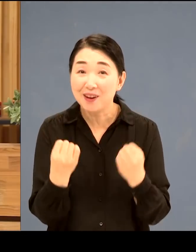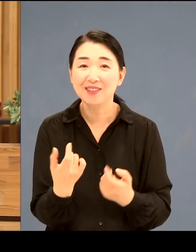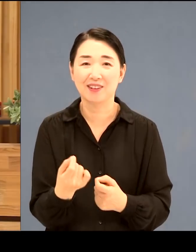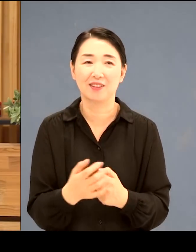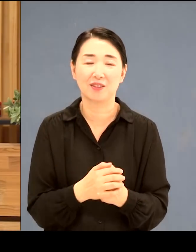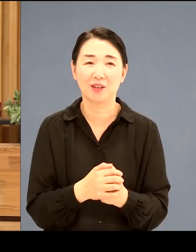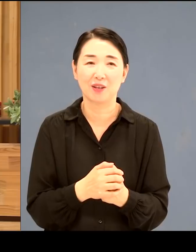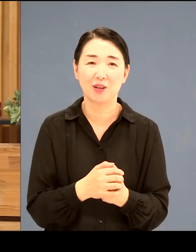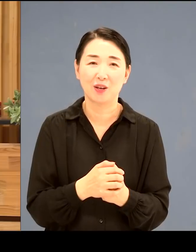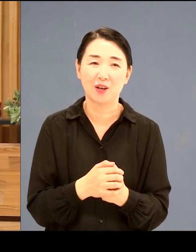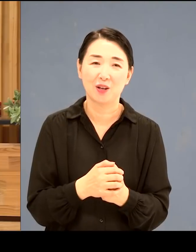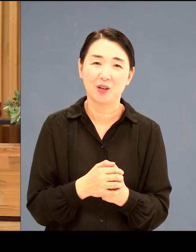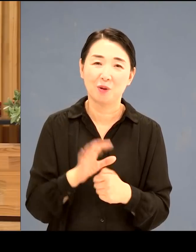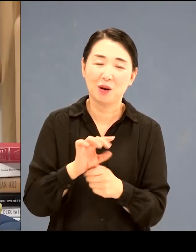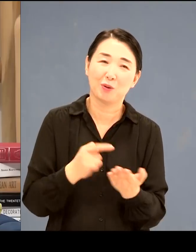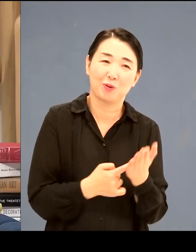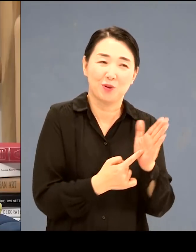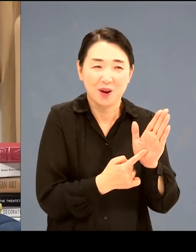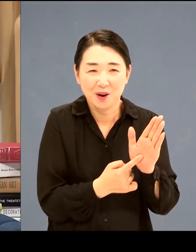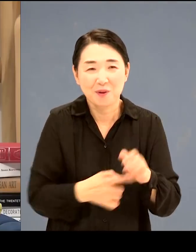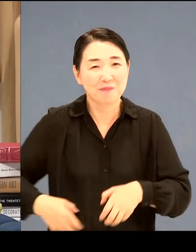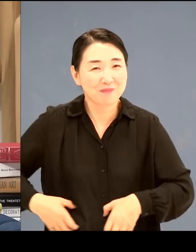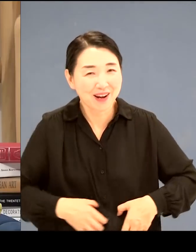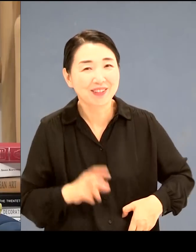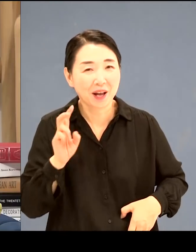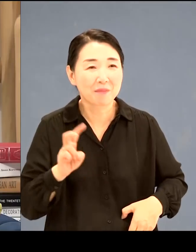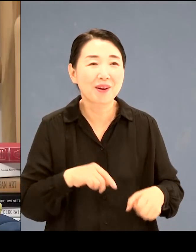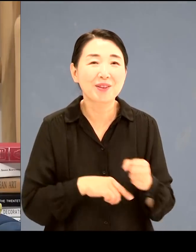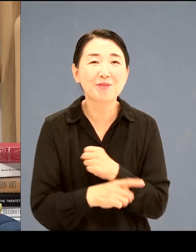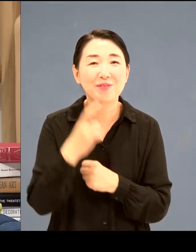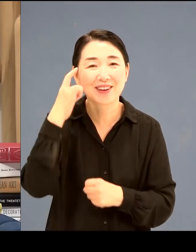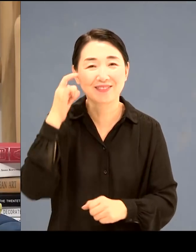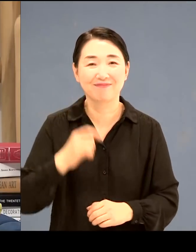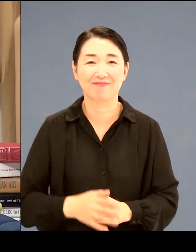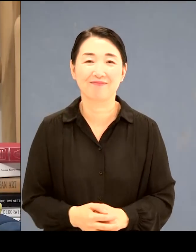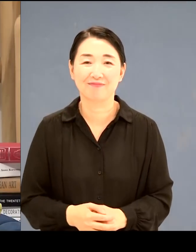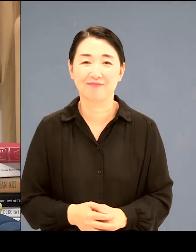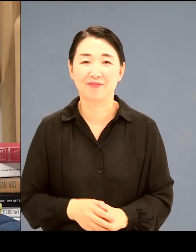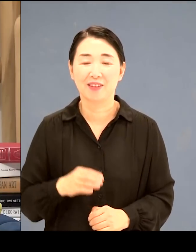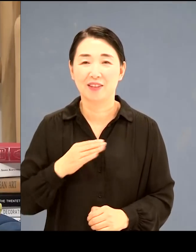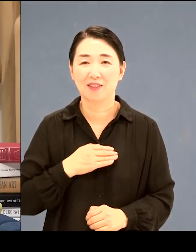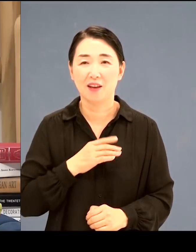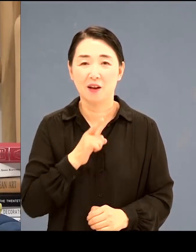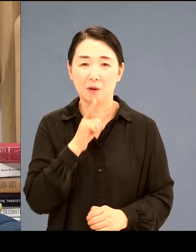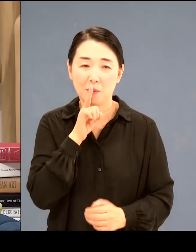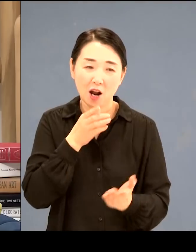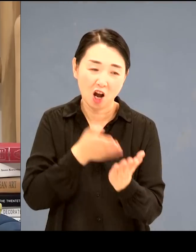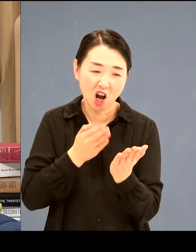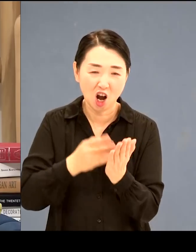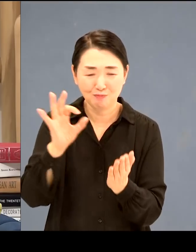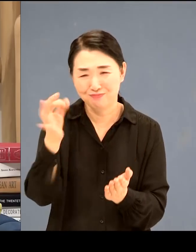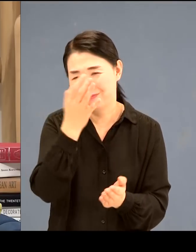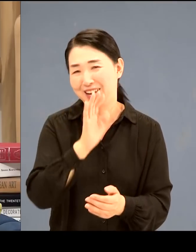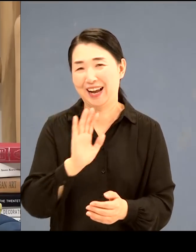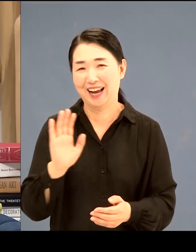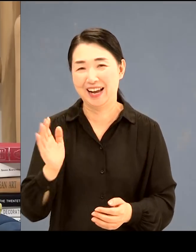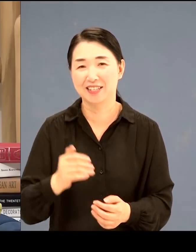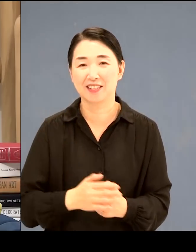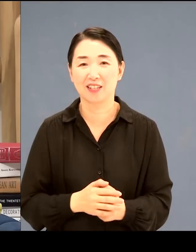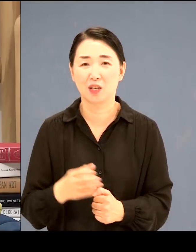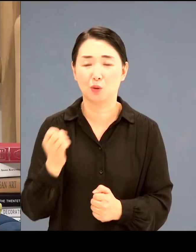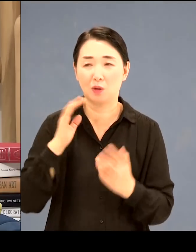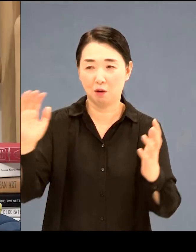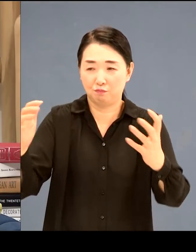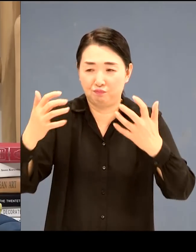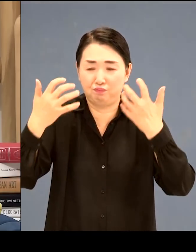출연을 망설이셨다고 들었거든요. 네. 어떤 이유에서 그러셨어요? 저 언변이 뛰어난 사람도 아니고요. 네. 그리고 이렇게